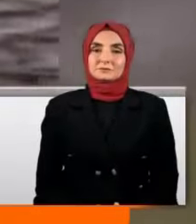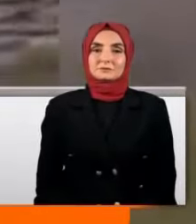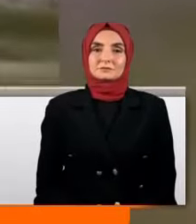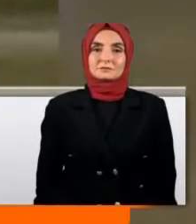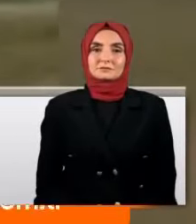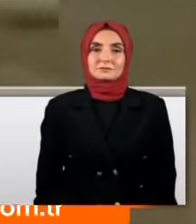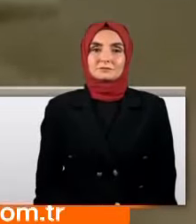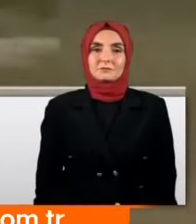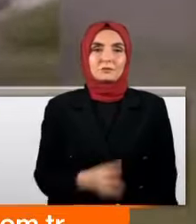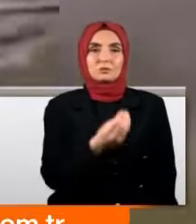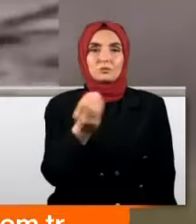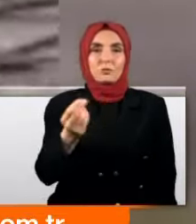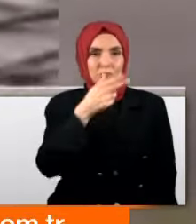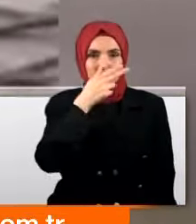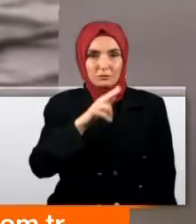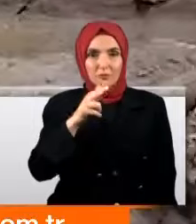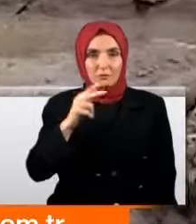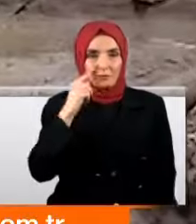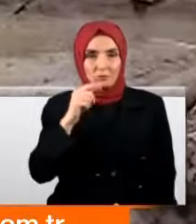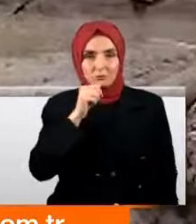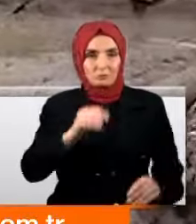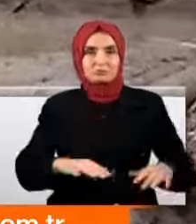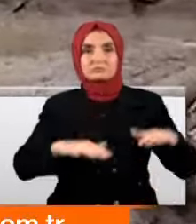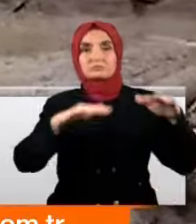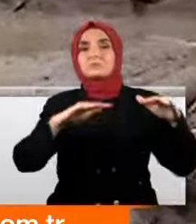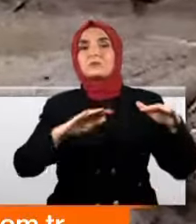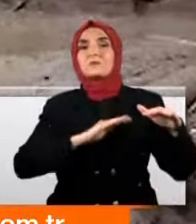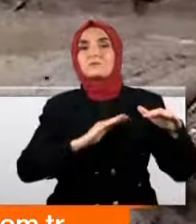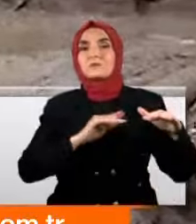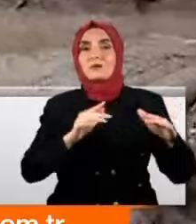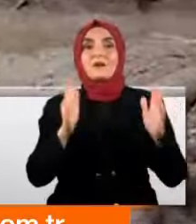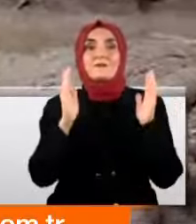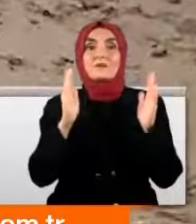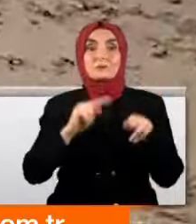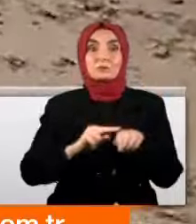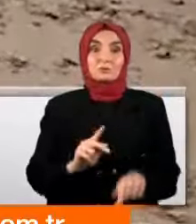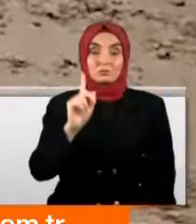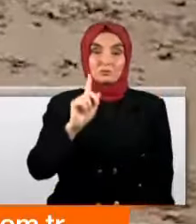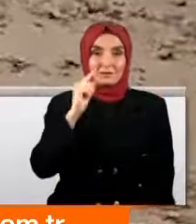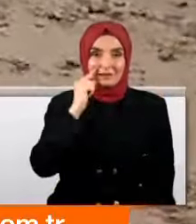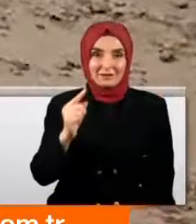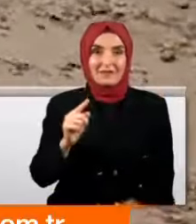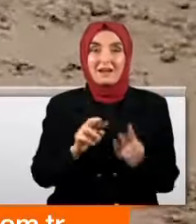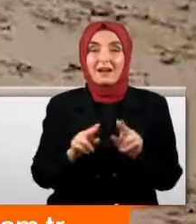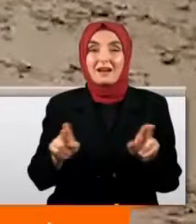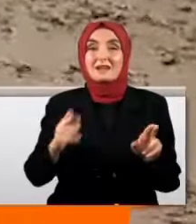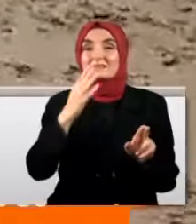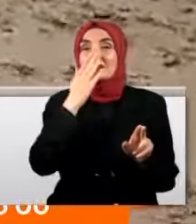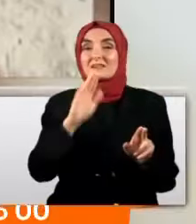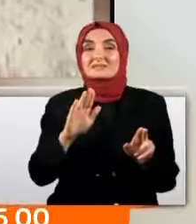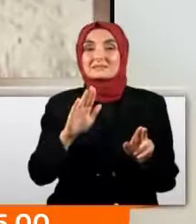Üstelik birçok köy de su altında. Özellikle ülkenin kuzeyinde hasar görmeyen şehir neredeyse kalmadı.